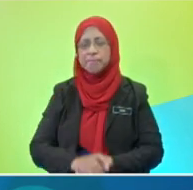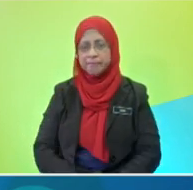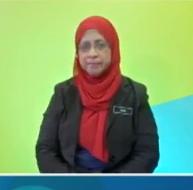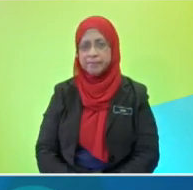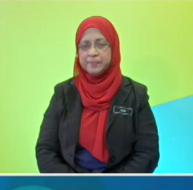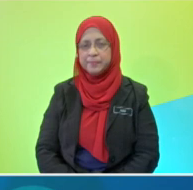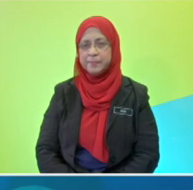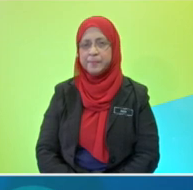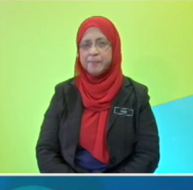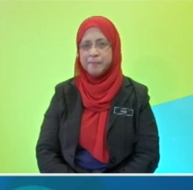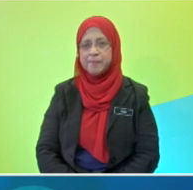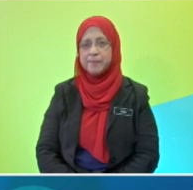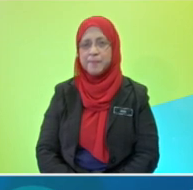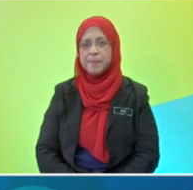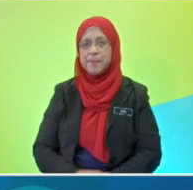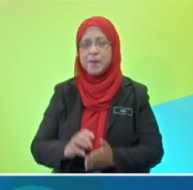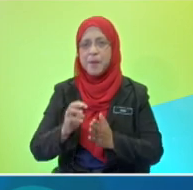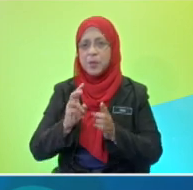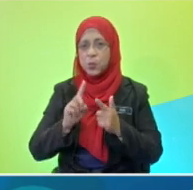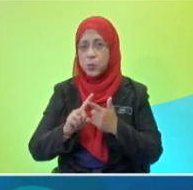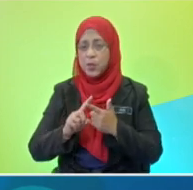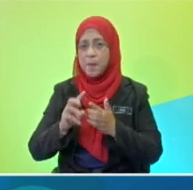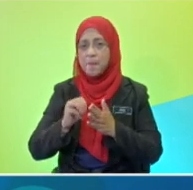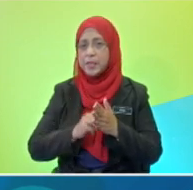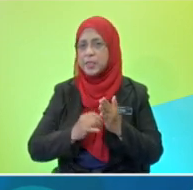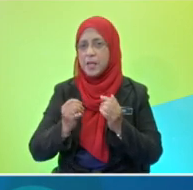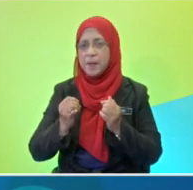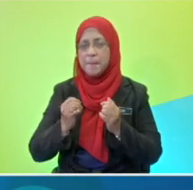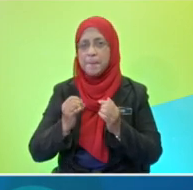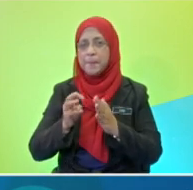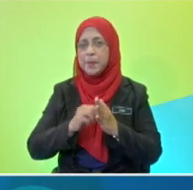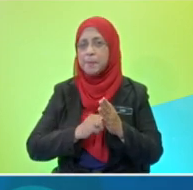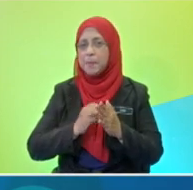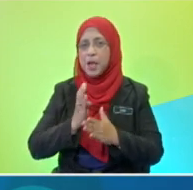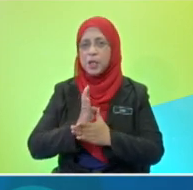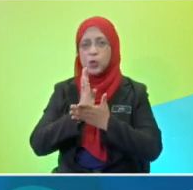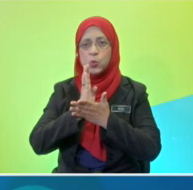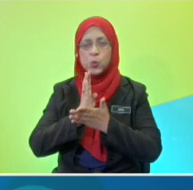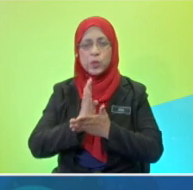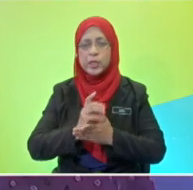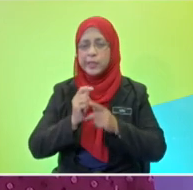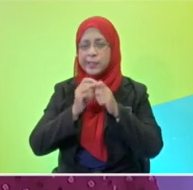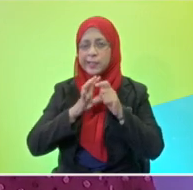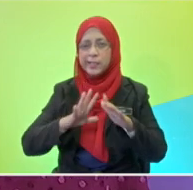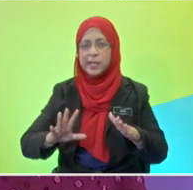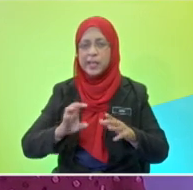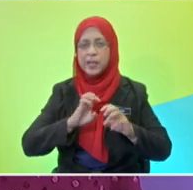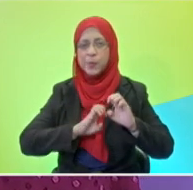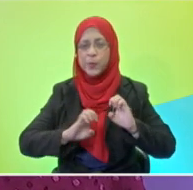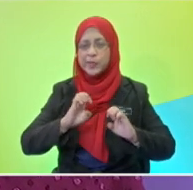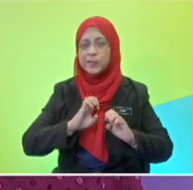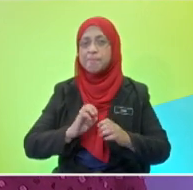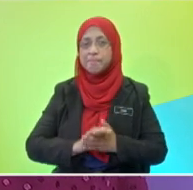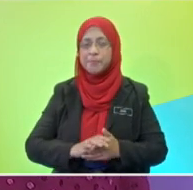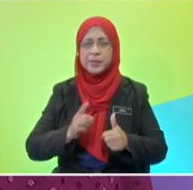menjamin ketenangan emosi Oke terima kasih mendapat pahala dan kerajaan daripada